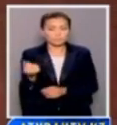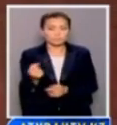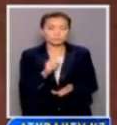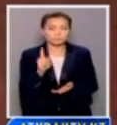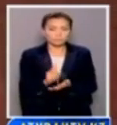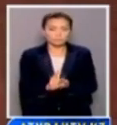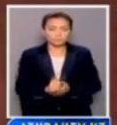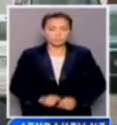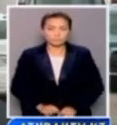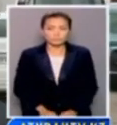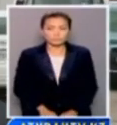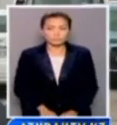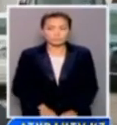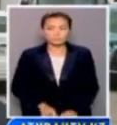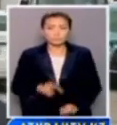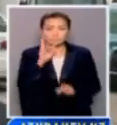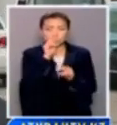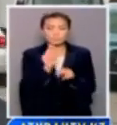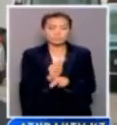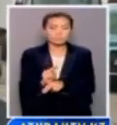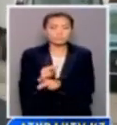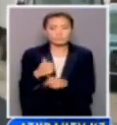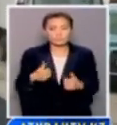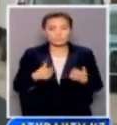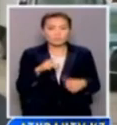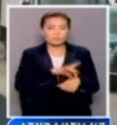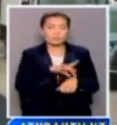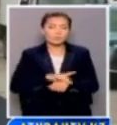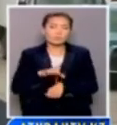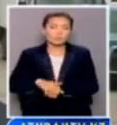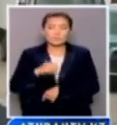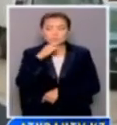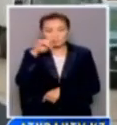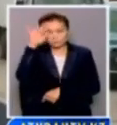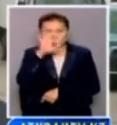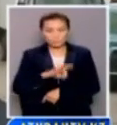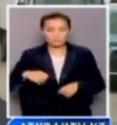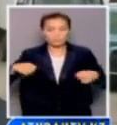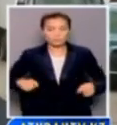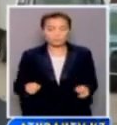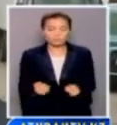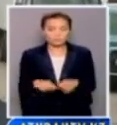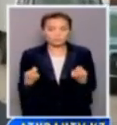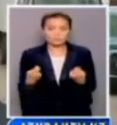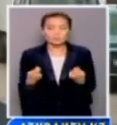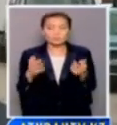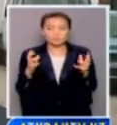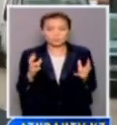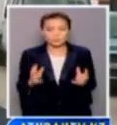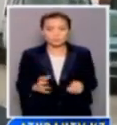айыппұл төлеуге міндетті. Кемшіліктер анықталды. Бұл кемшіліктерге Қазақстан Республикасы әкімшілік бұзушылық туралы